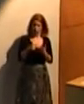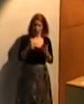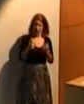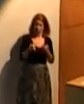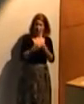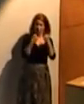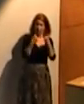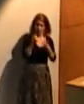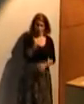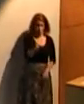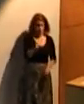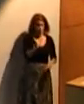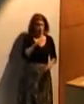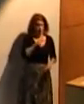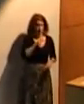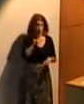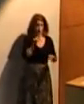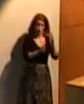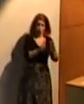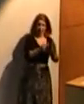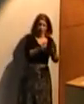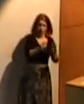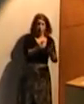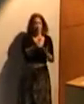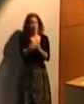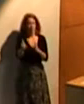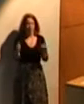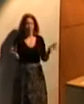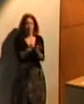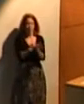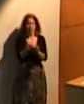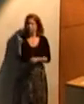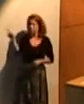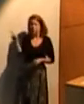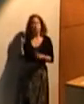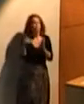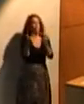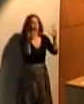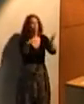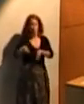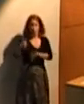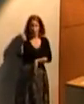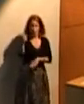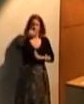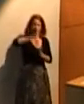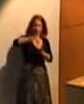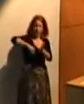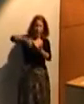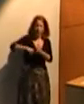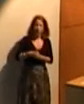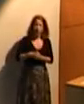l'allocution existe et lui devaient pas se douter à quel point cette quand il a écrit ce livre en 1912 et bien cette locution